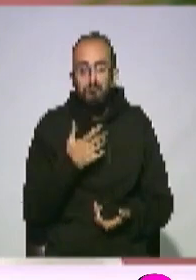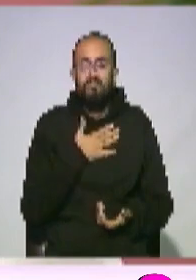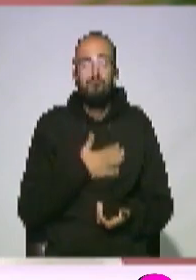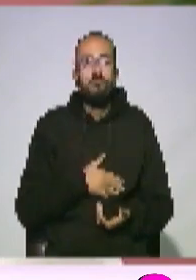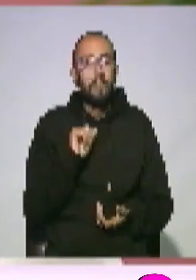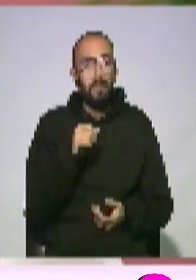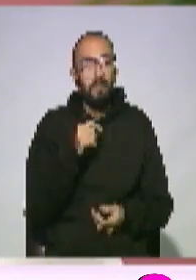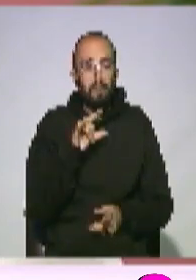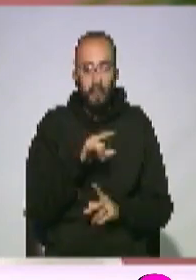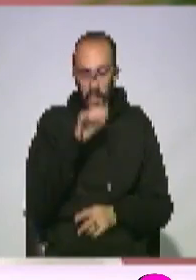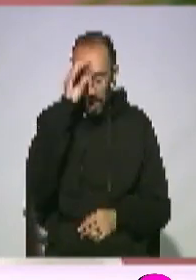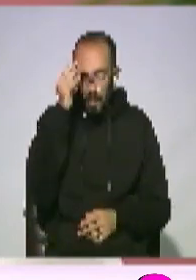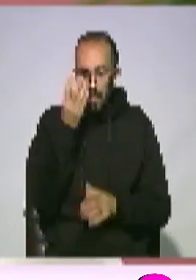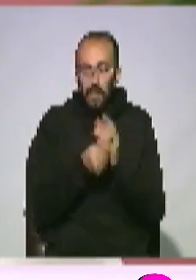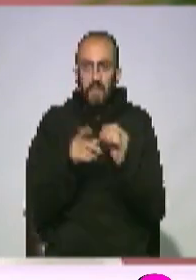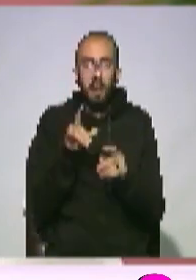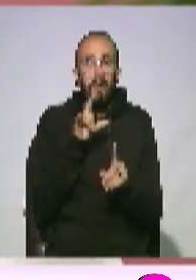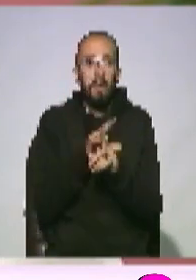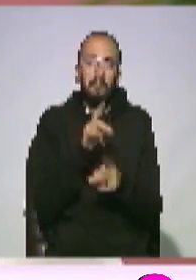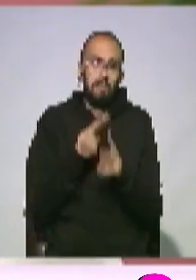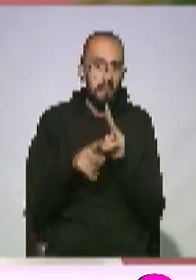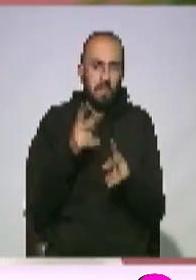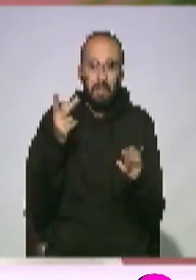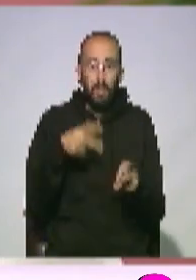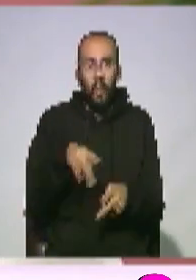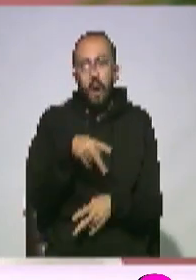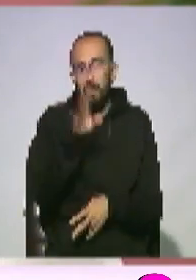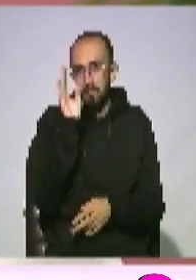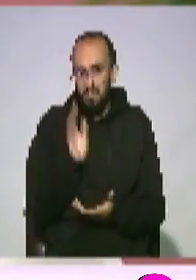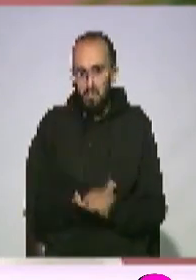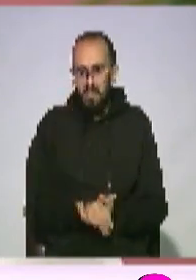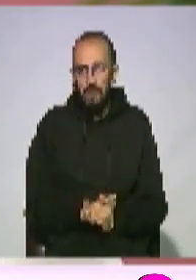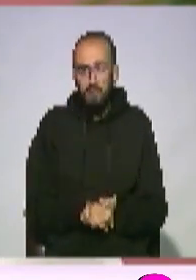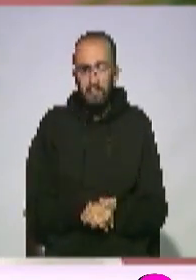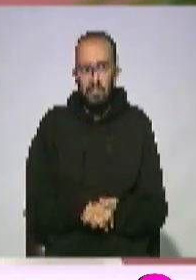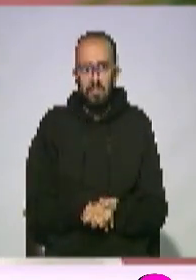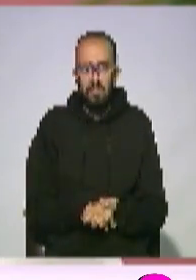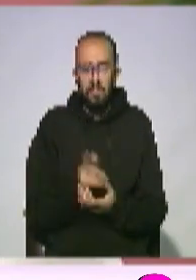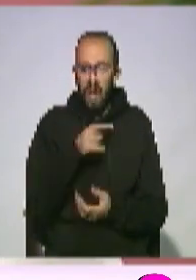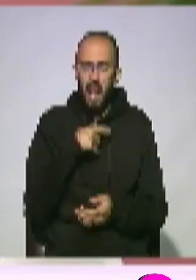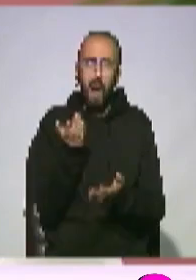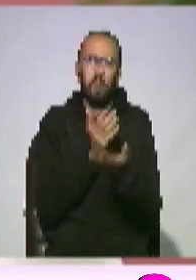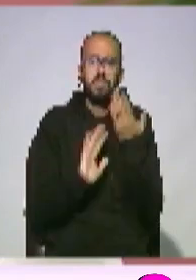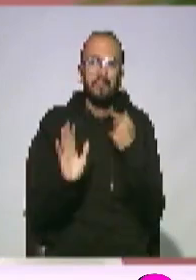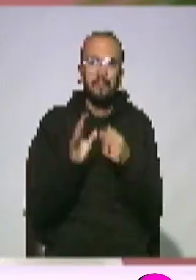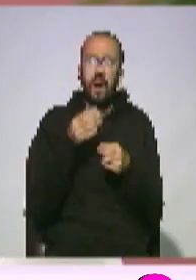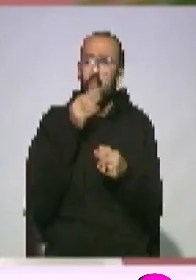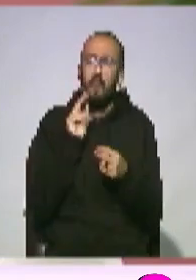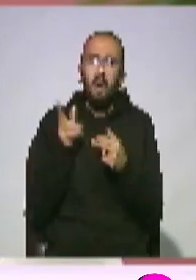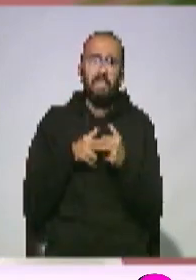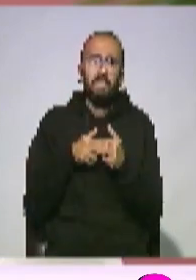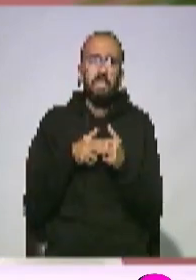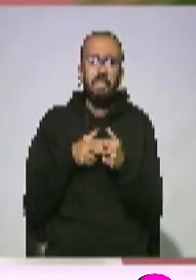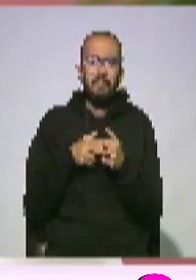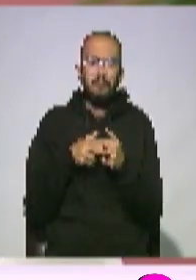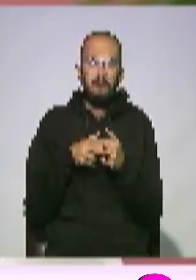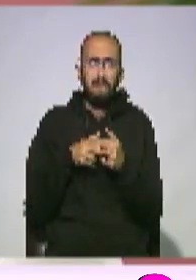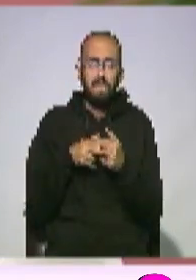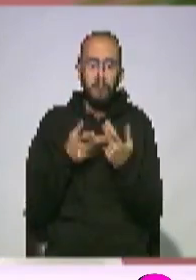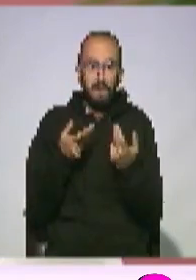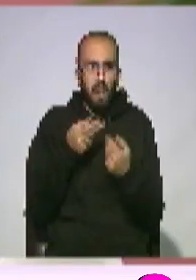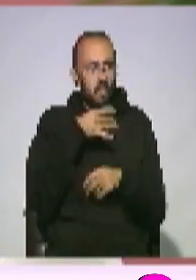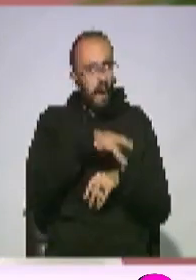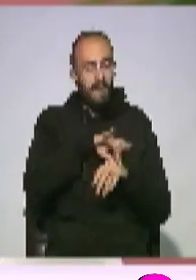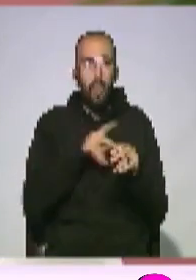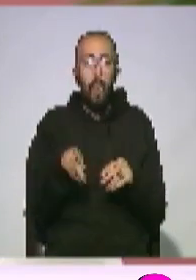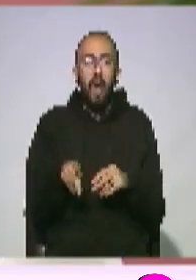الاقي في طفل بيلعب مثلا لعبه وليكن كره القدم، يقول لك لا انا عايز العب كاراتيه بس اهلي رافضين، عايز العب كونغ فو بس اهلي